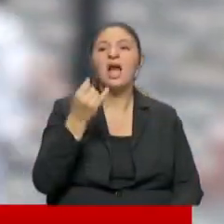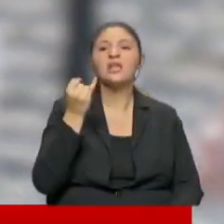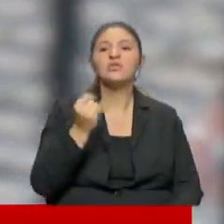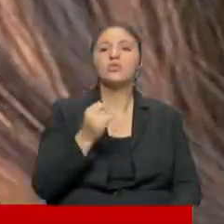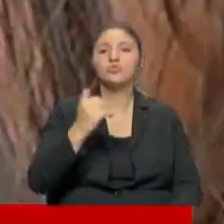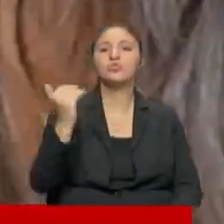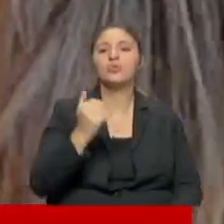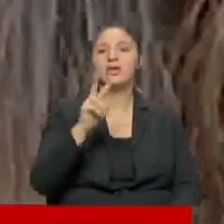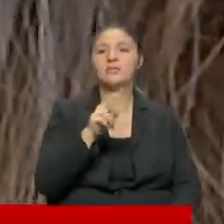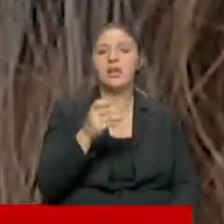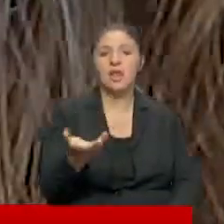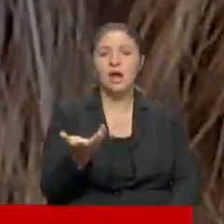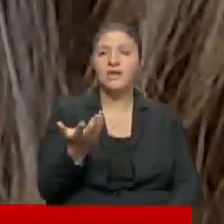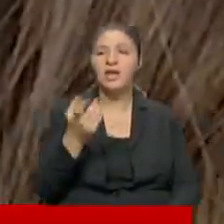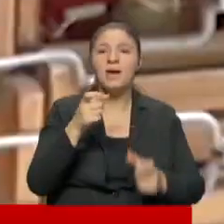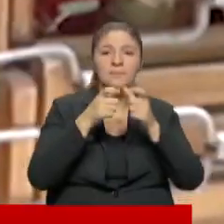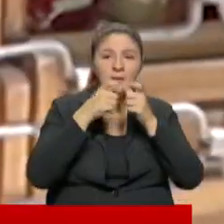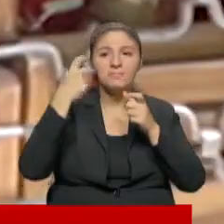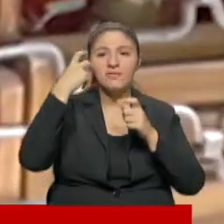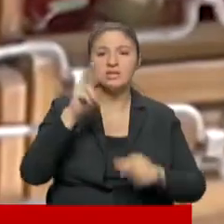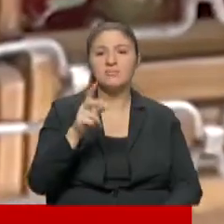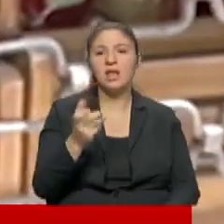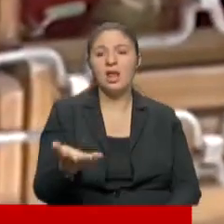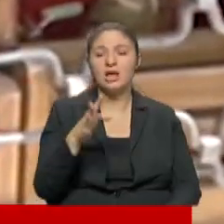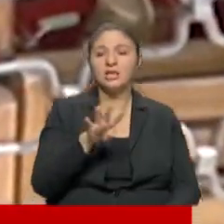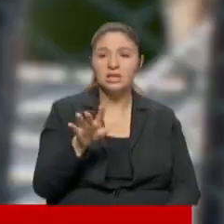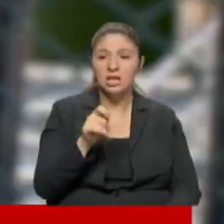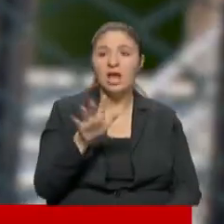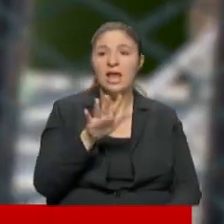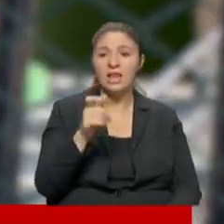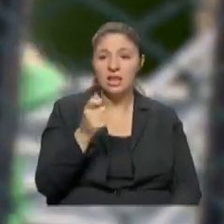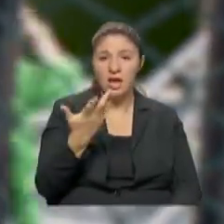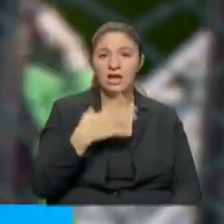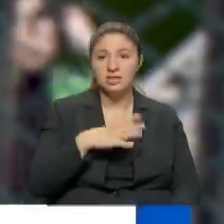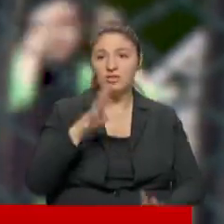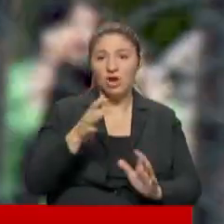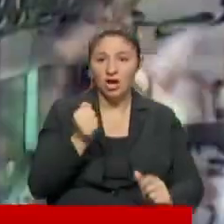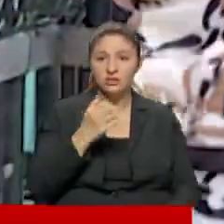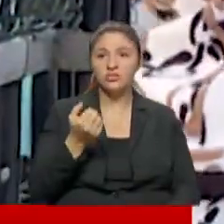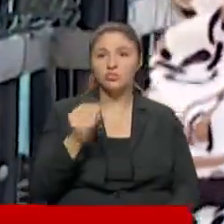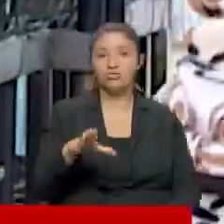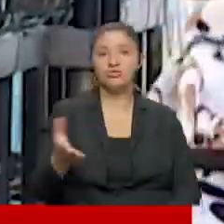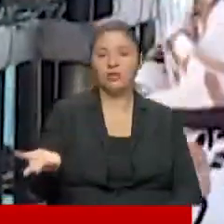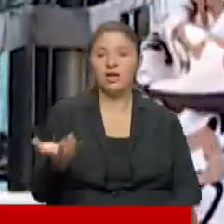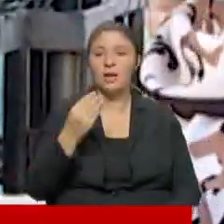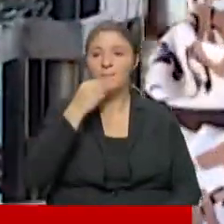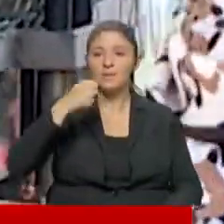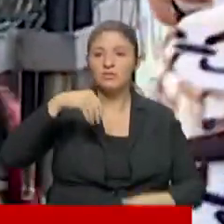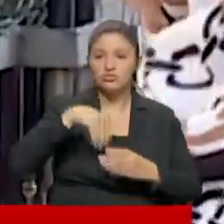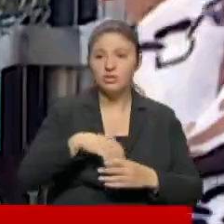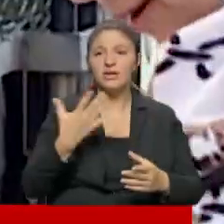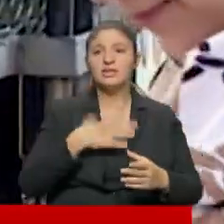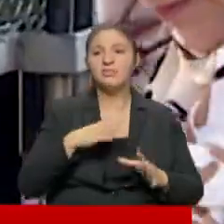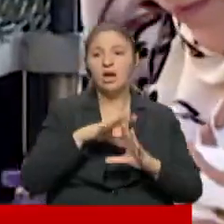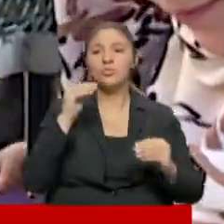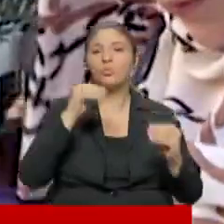alt sınır 20 lira ama. Açma meyve suyu dedim 20 lira. Hani 40 lira 50 lira da gidersen istediğin şeyleri alırsan çocuğuna. Beslenme çantasına da ya da